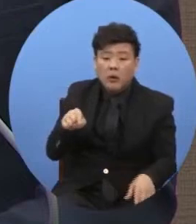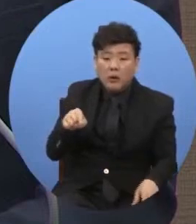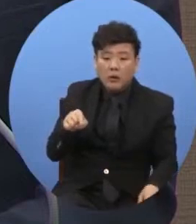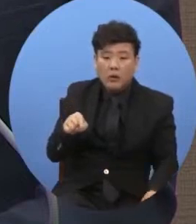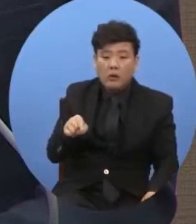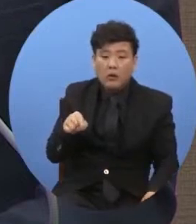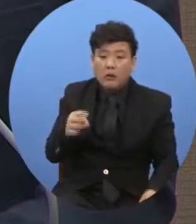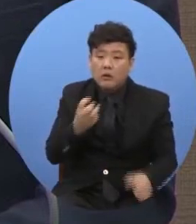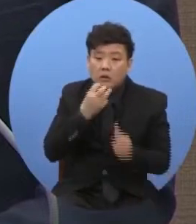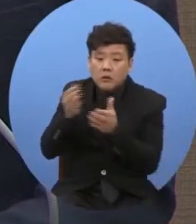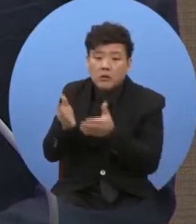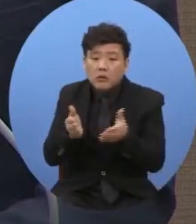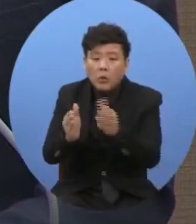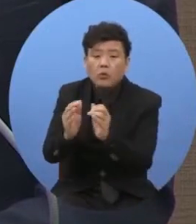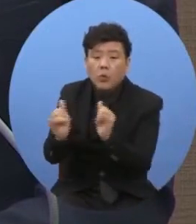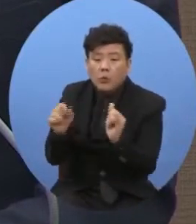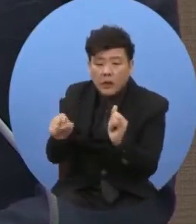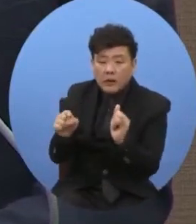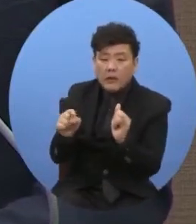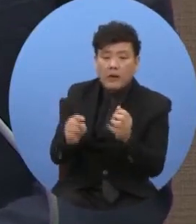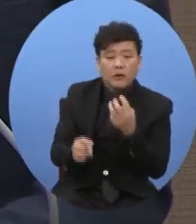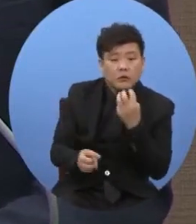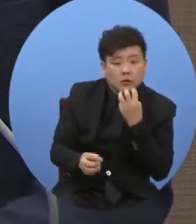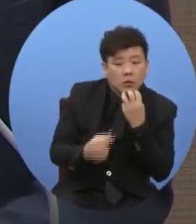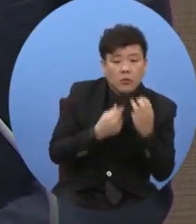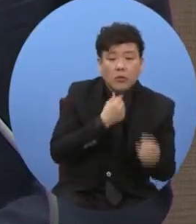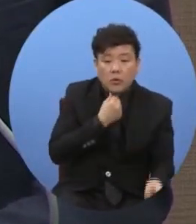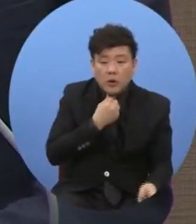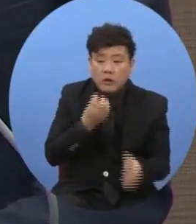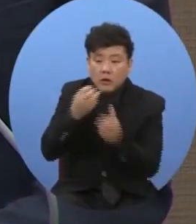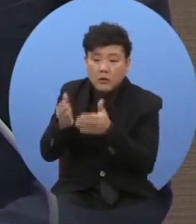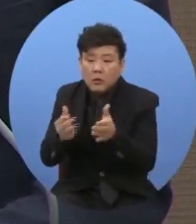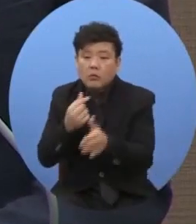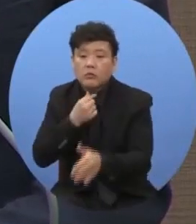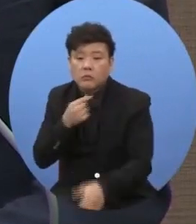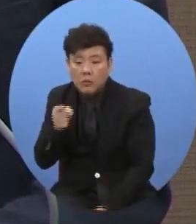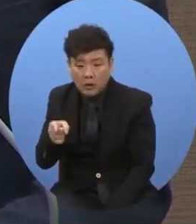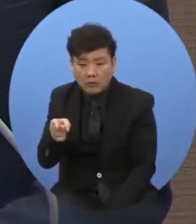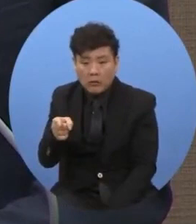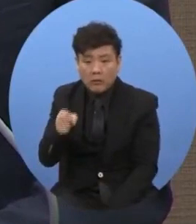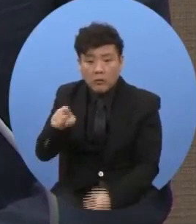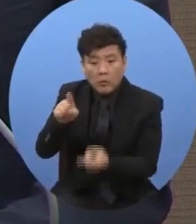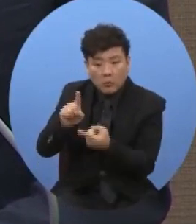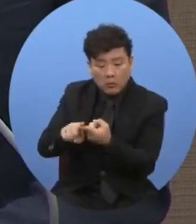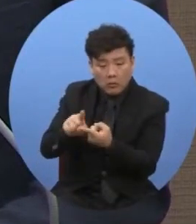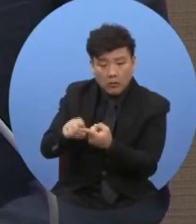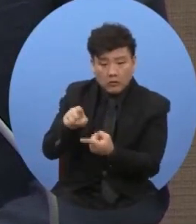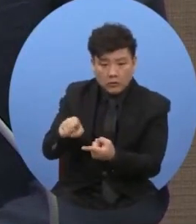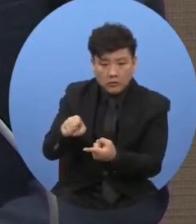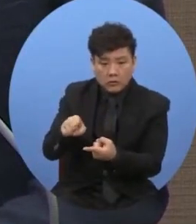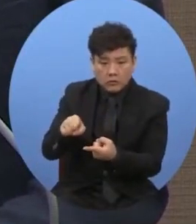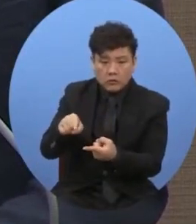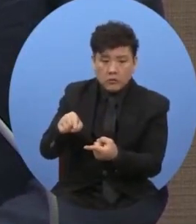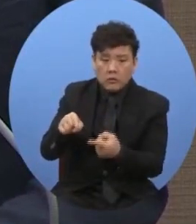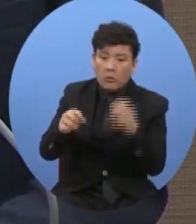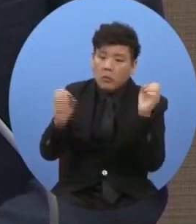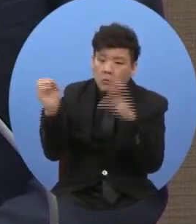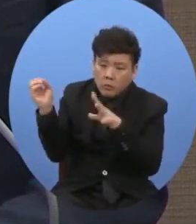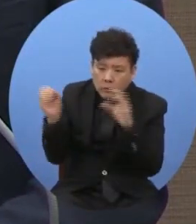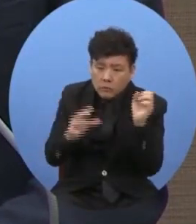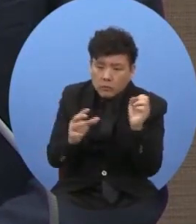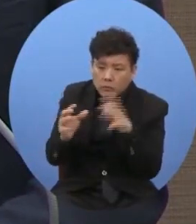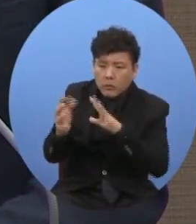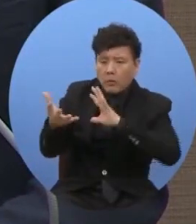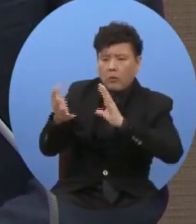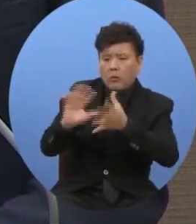도민들은 어디를 원하느냐, 이런 것은 그 니드가 있는 만큼 충분히 깊이 있는 논의가 있어야